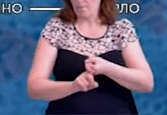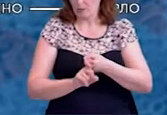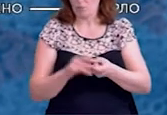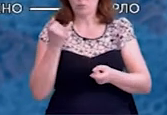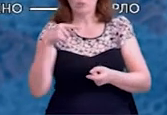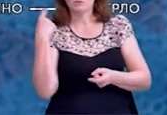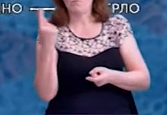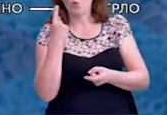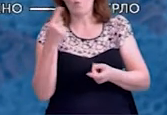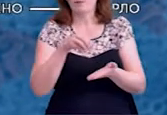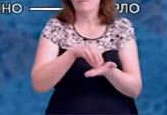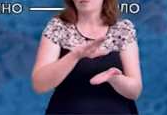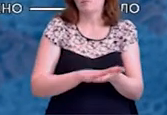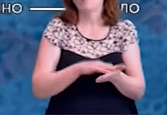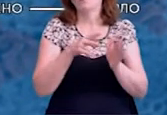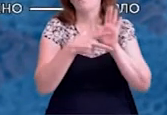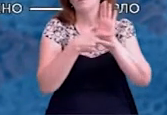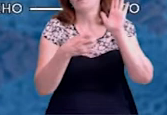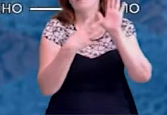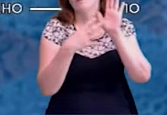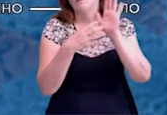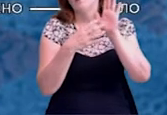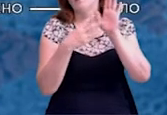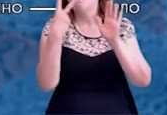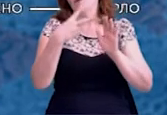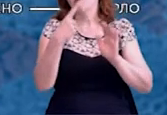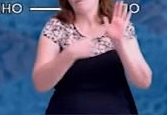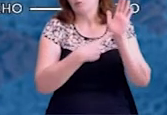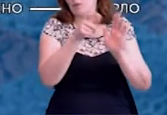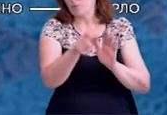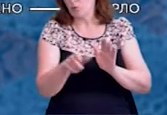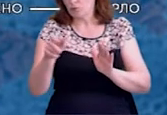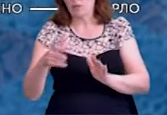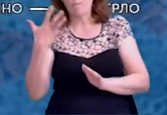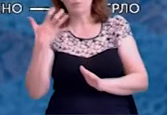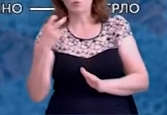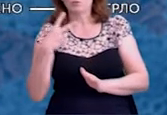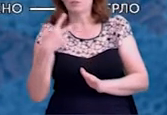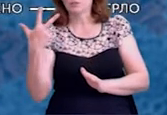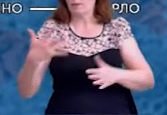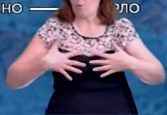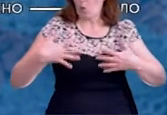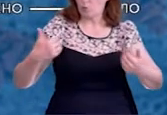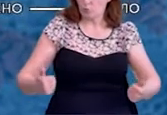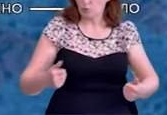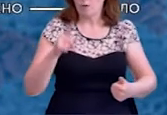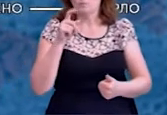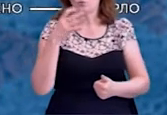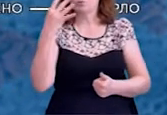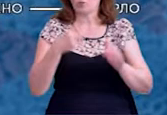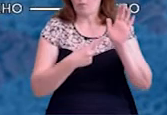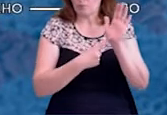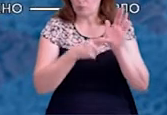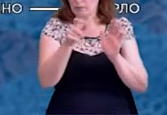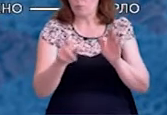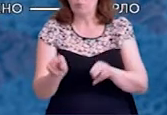пандемії COVID-19 діагностували у 726 людей, з них 532 пацієнти одужали, 146